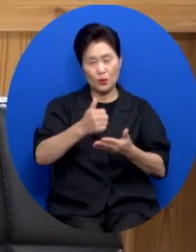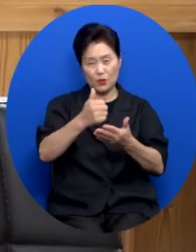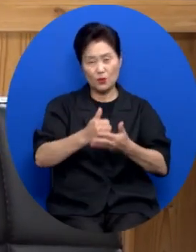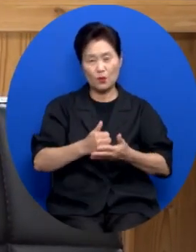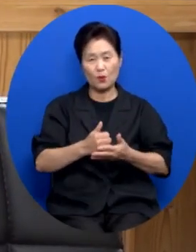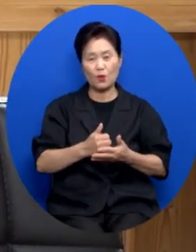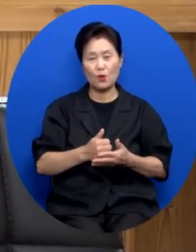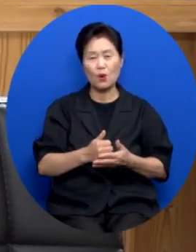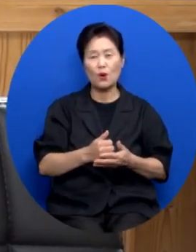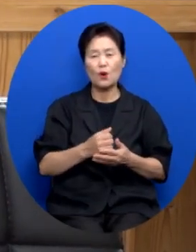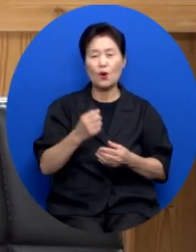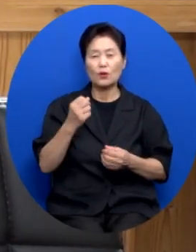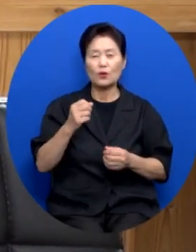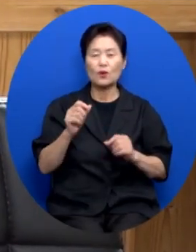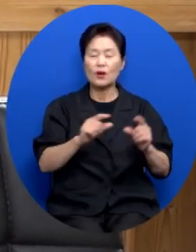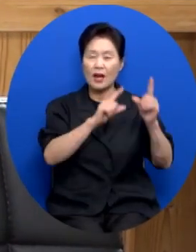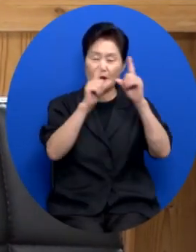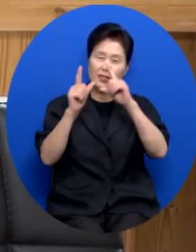거기서